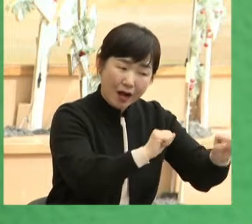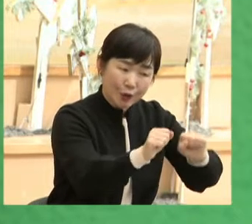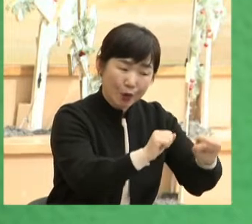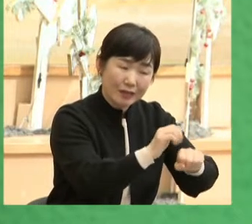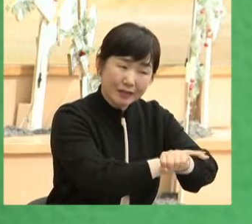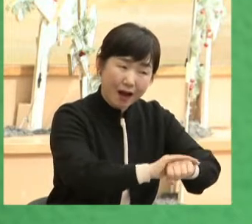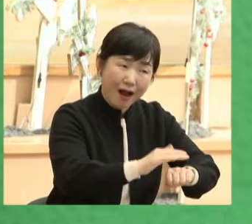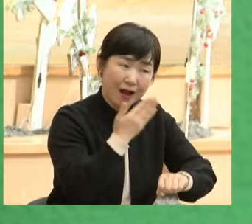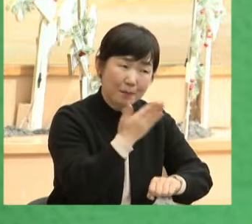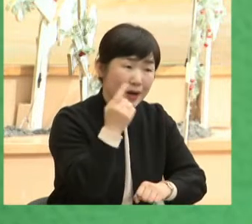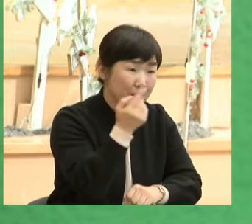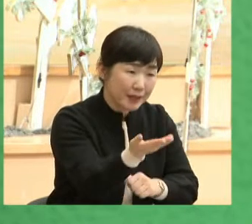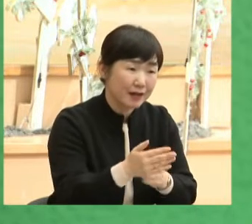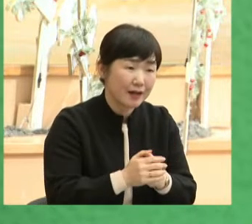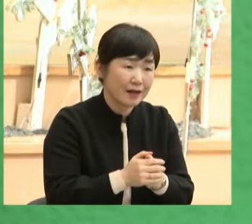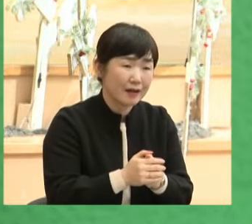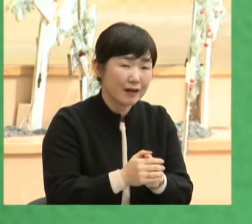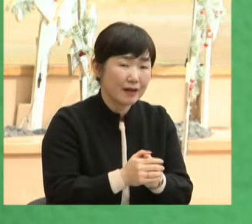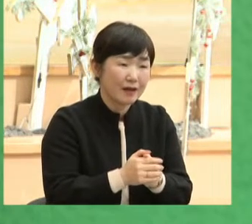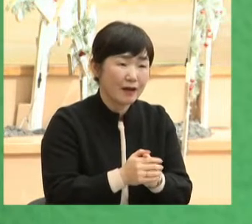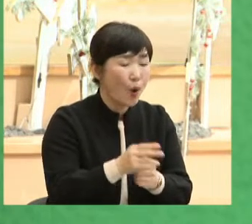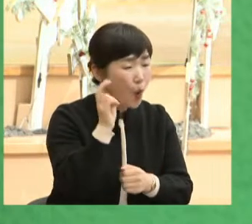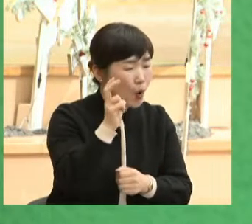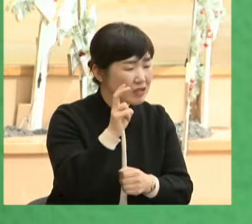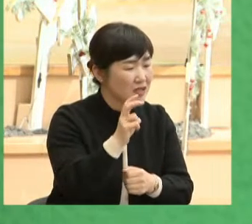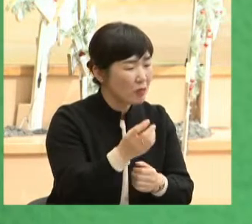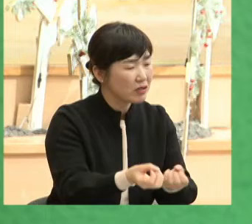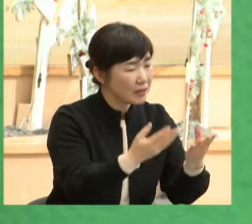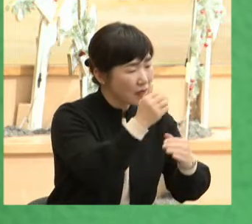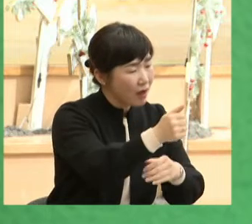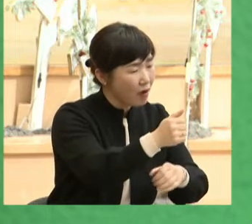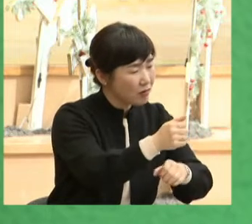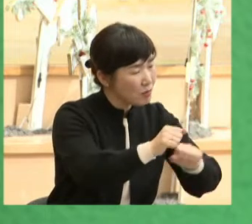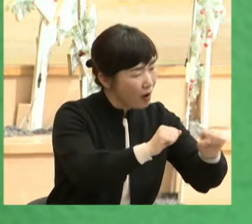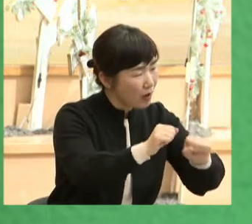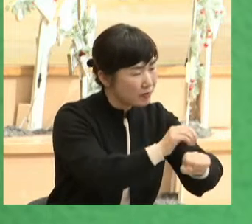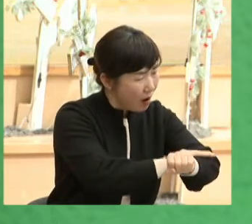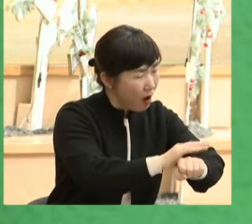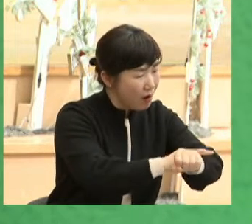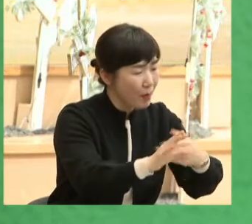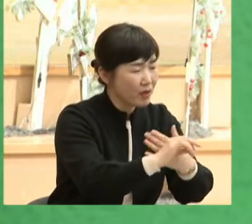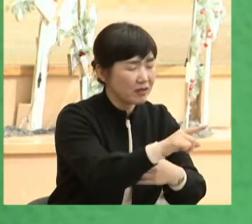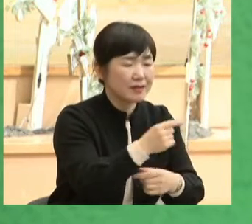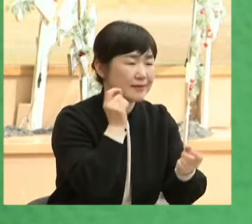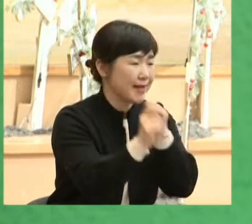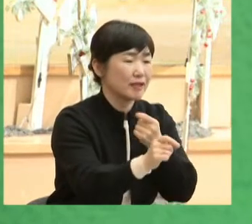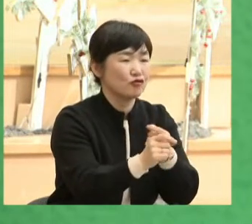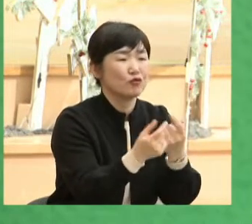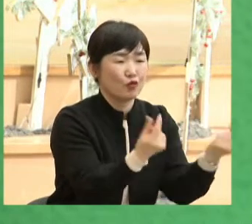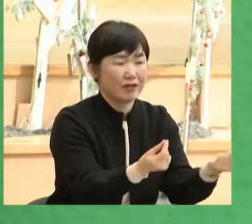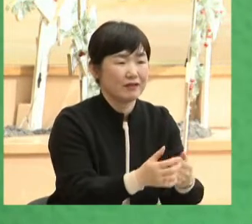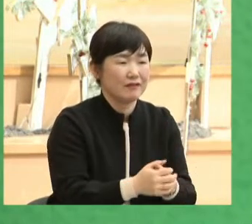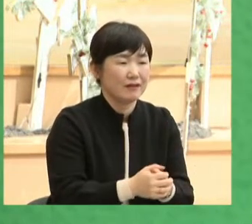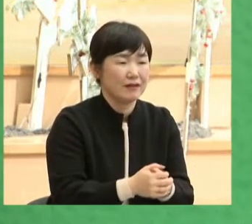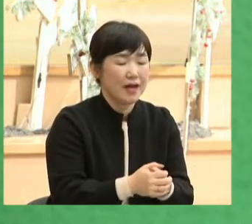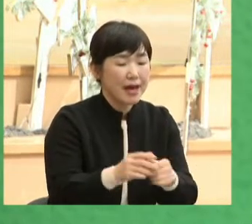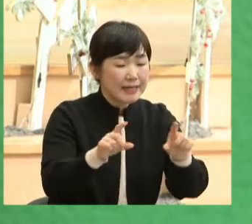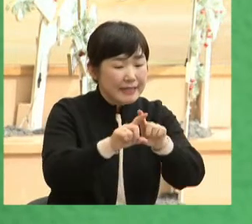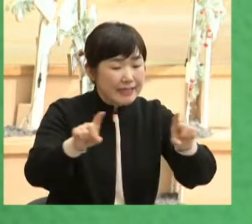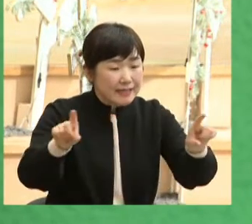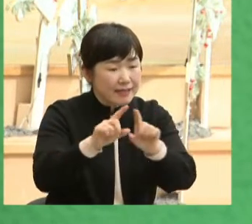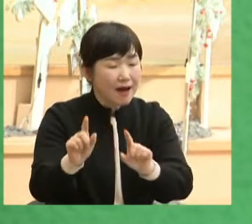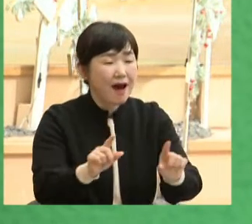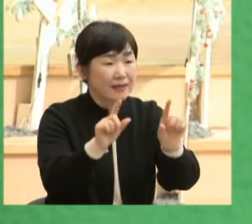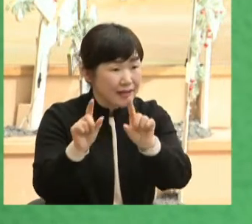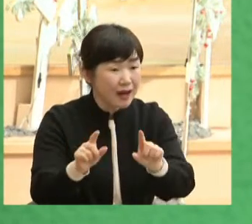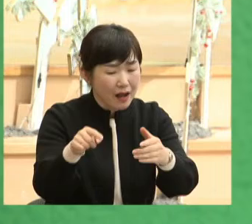있을까요 그걸 하면 그건 사기꾼이야 다시요 일상의